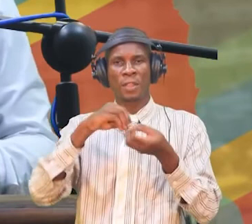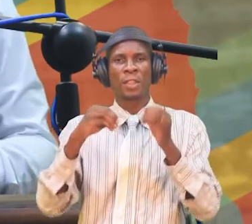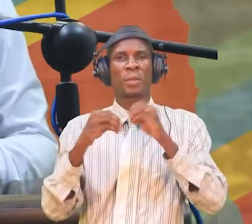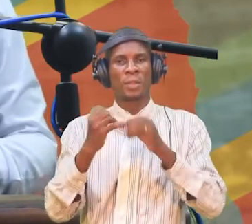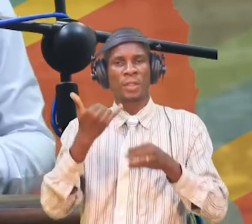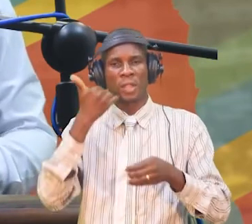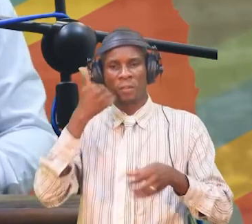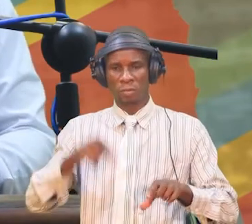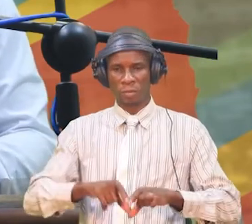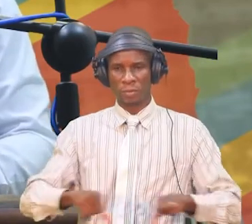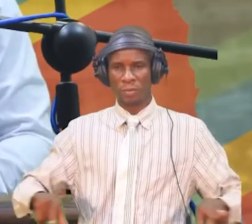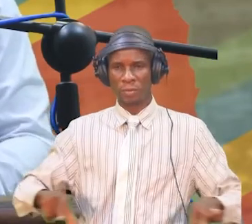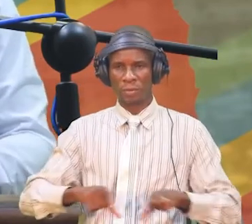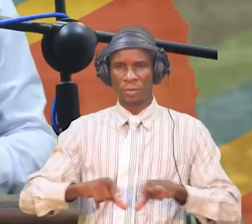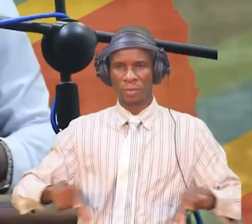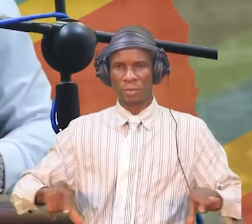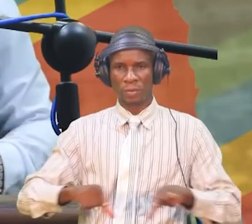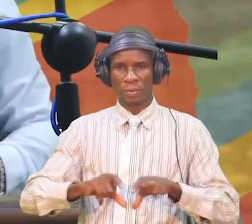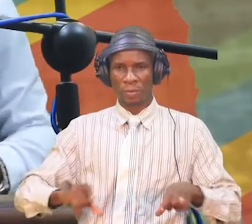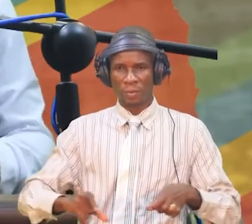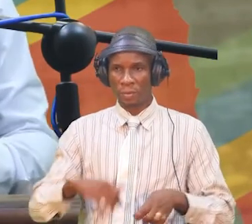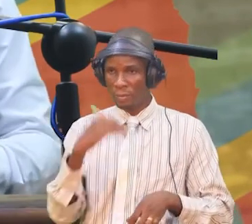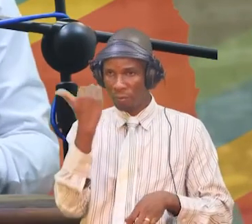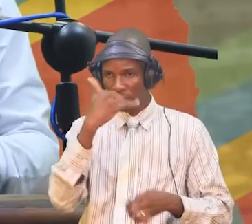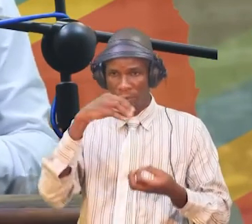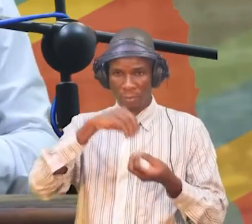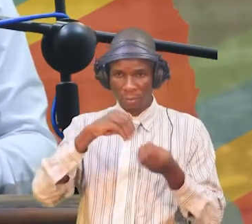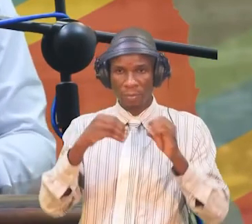Nous avons dit que c'est